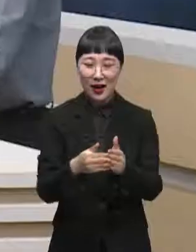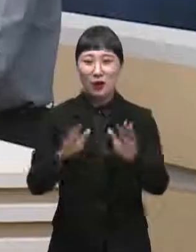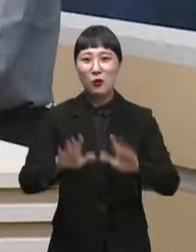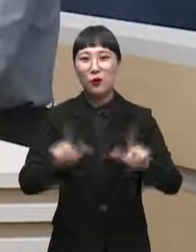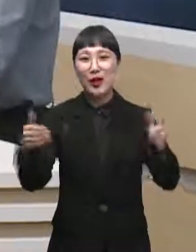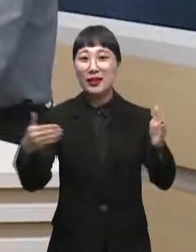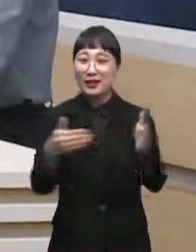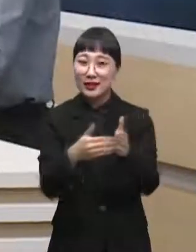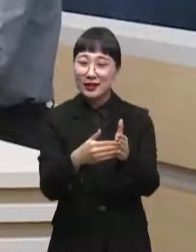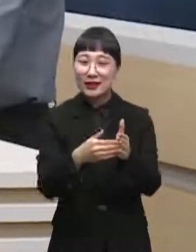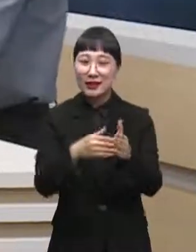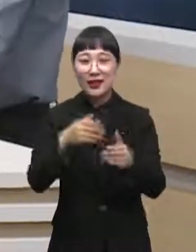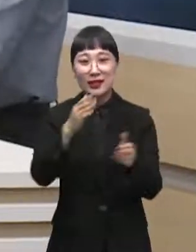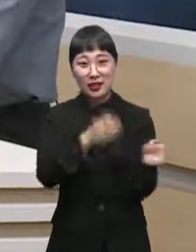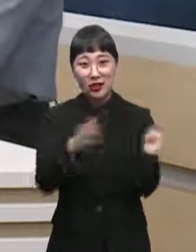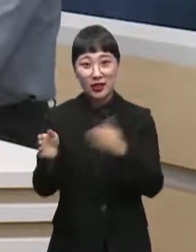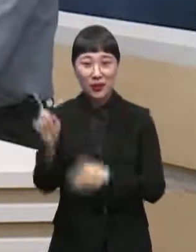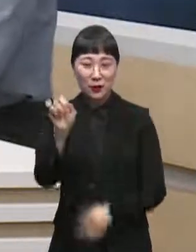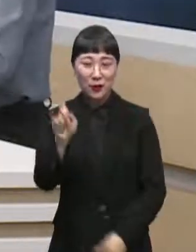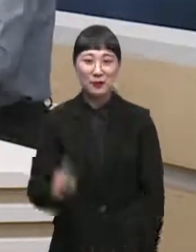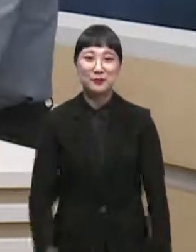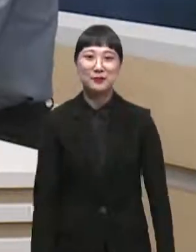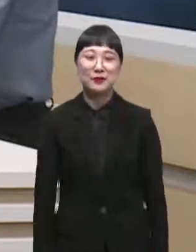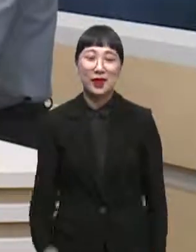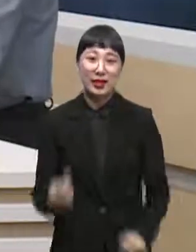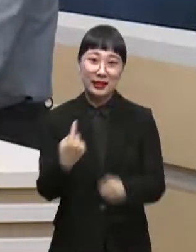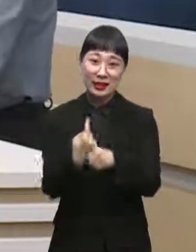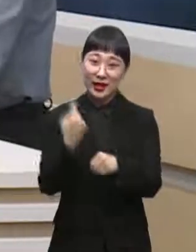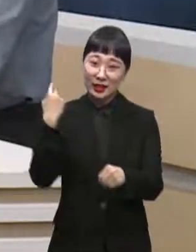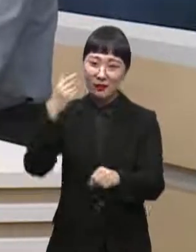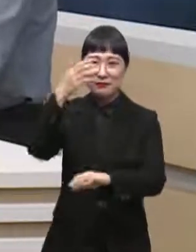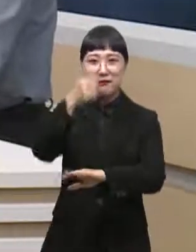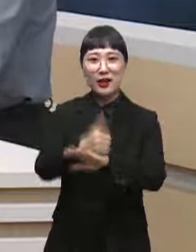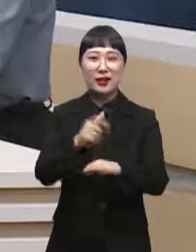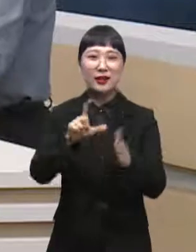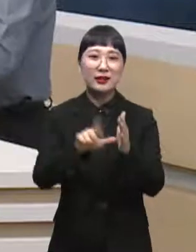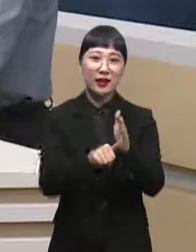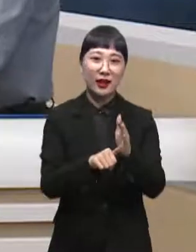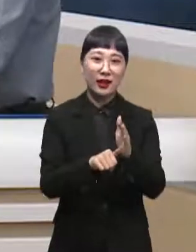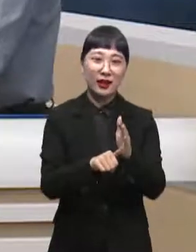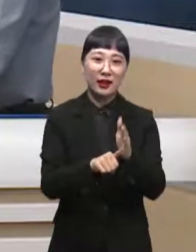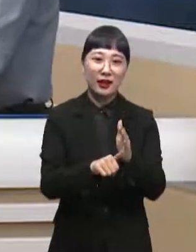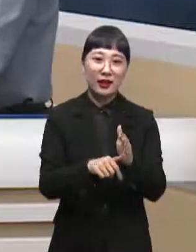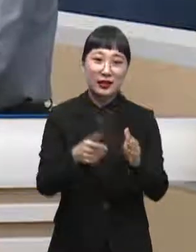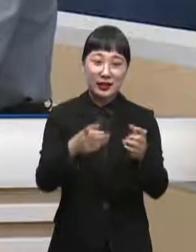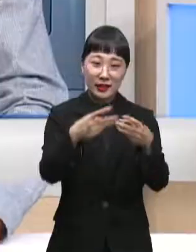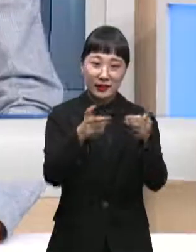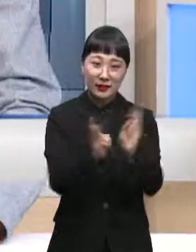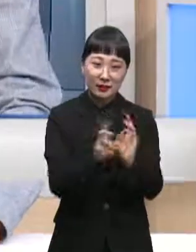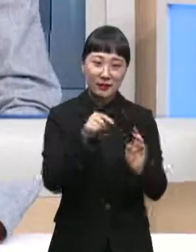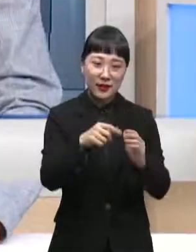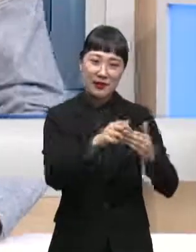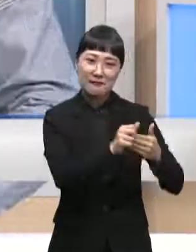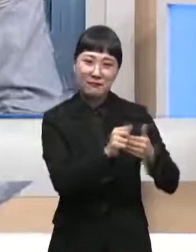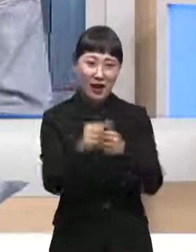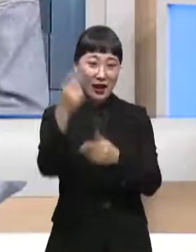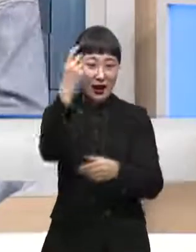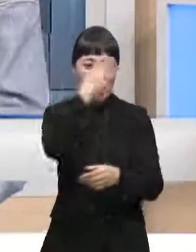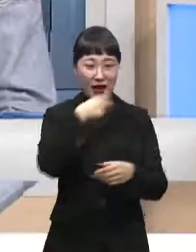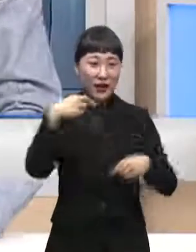정리를 해볼까요 4 일단 지난해 시즌 마지막 한 토 랭 중에도 팀의 생존을 이끈 유상철 감독이